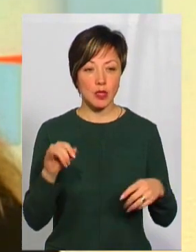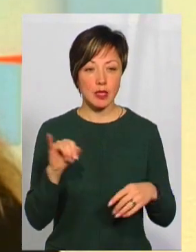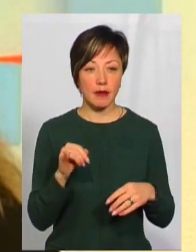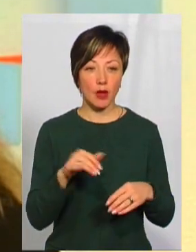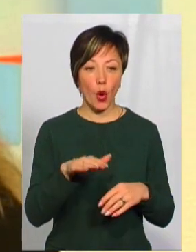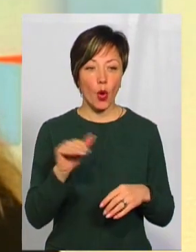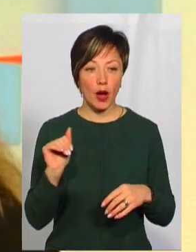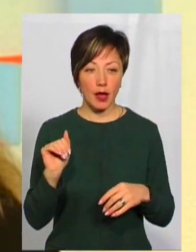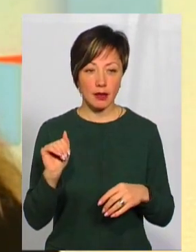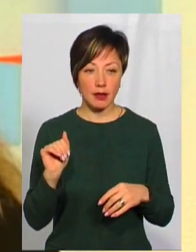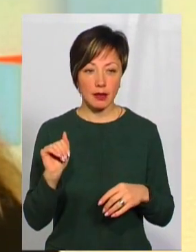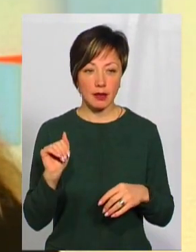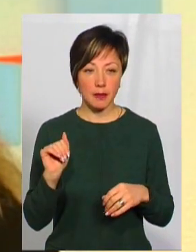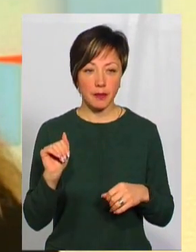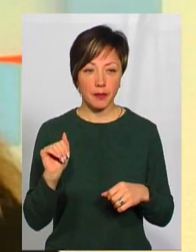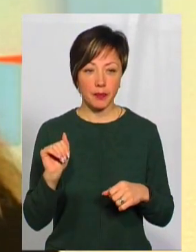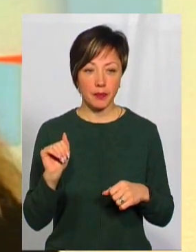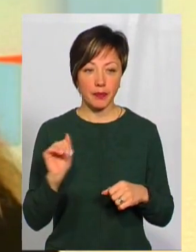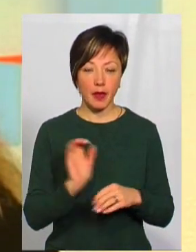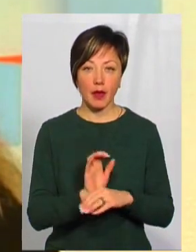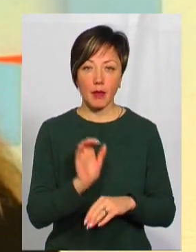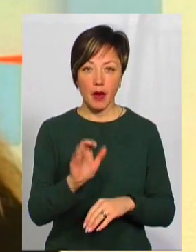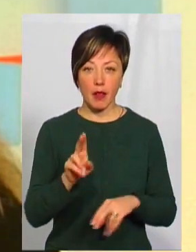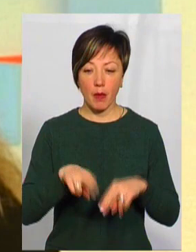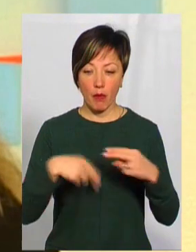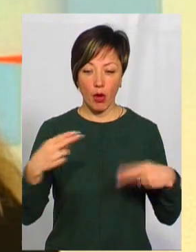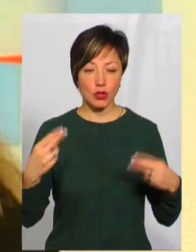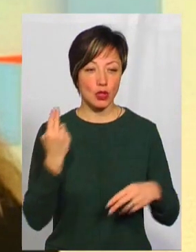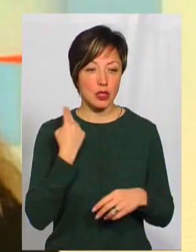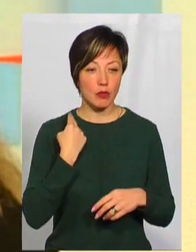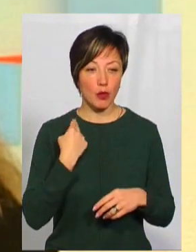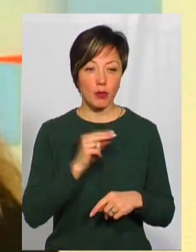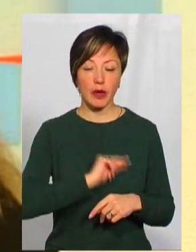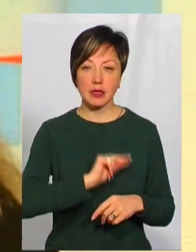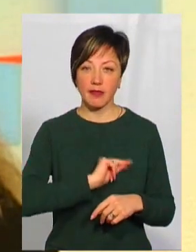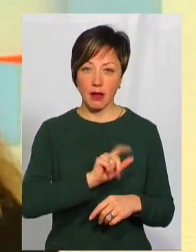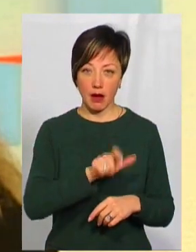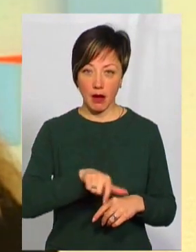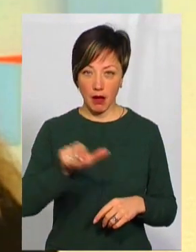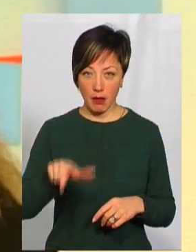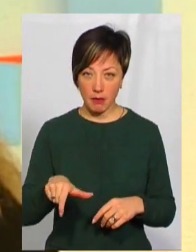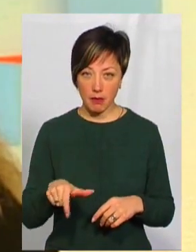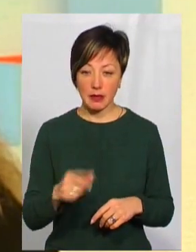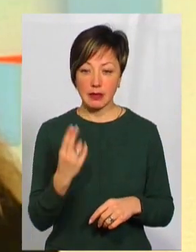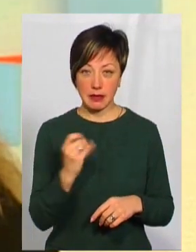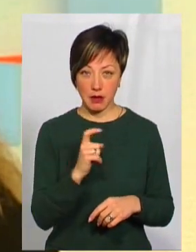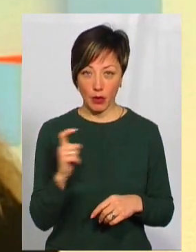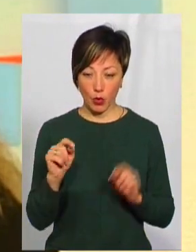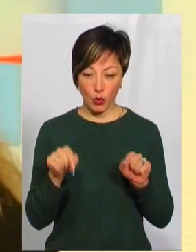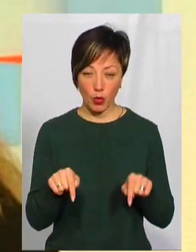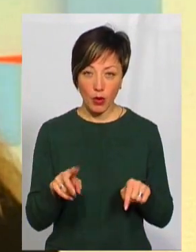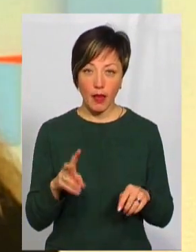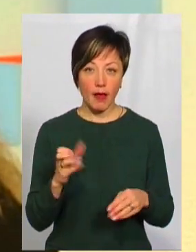від оренди, ми направили їх на погашення заборгованості працівникам саме цеху.